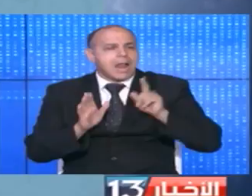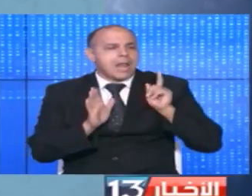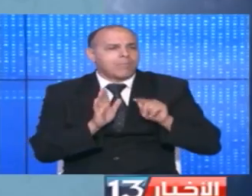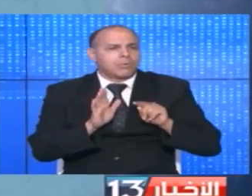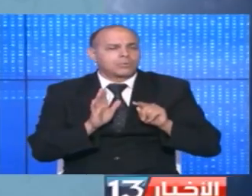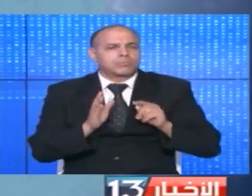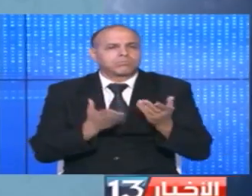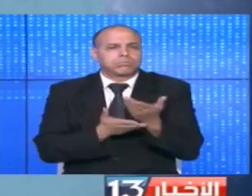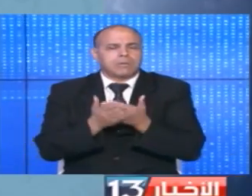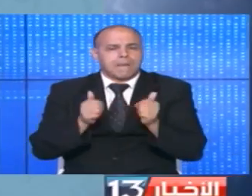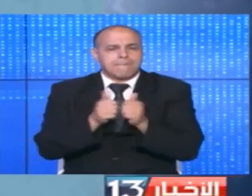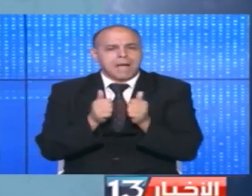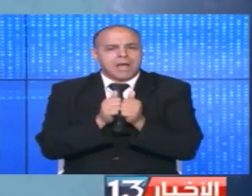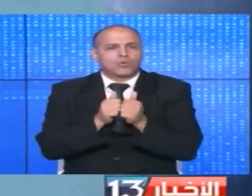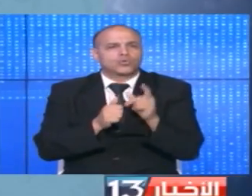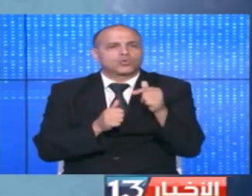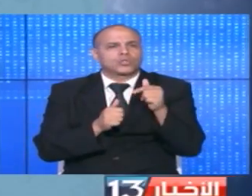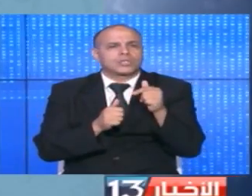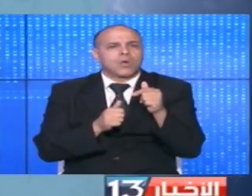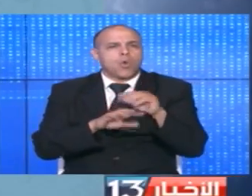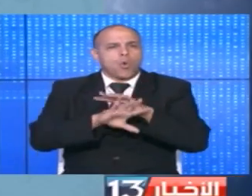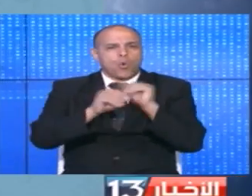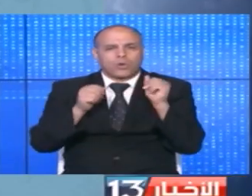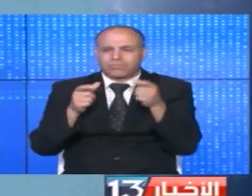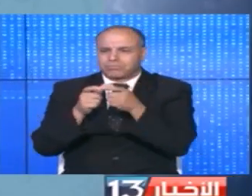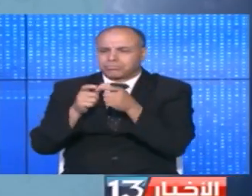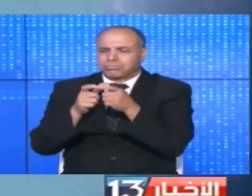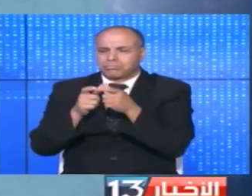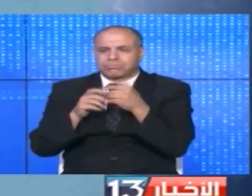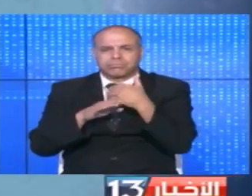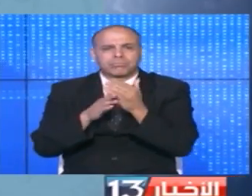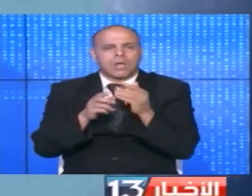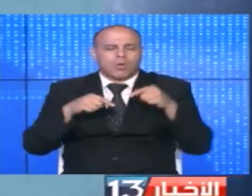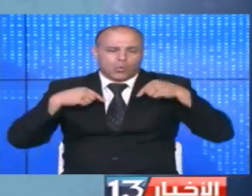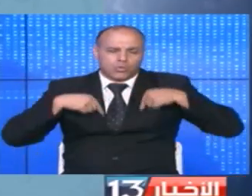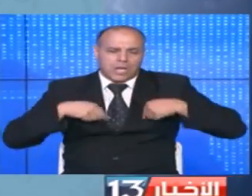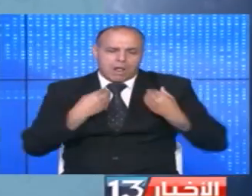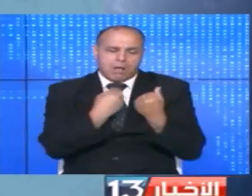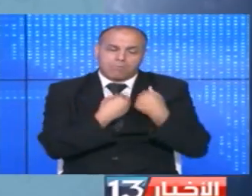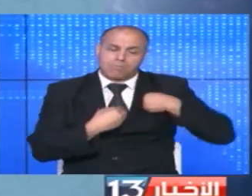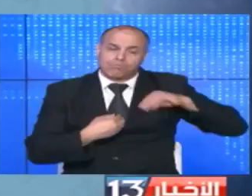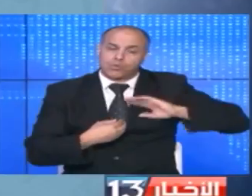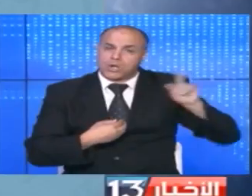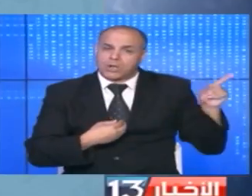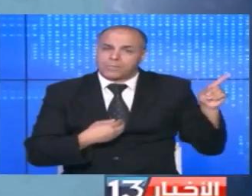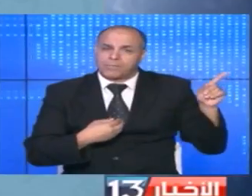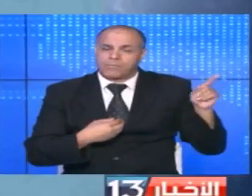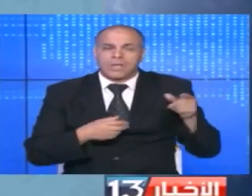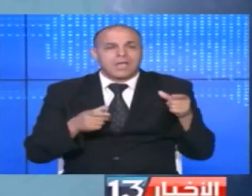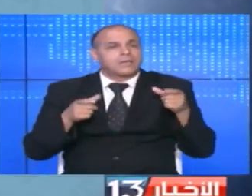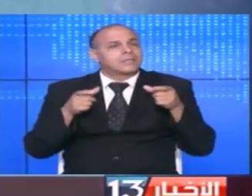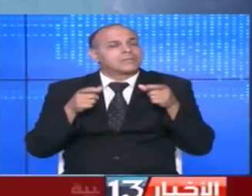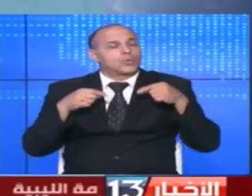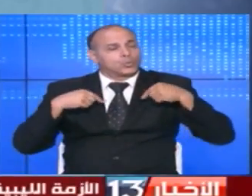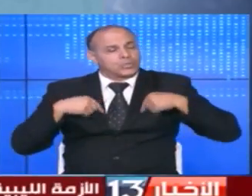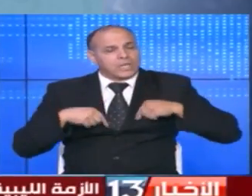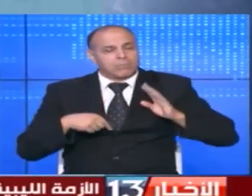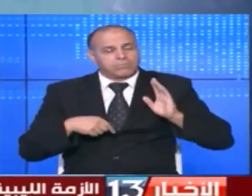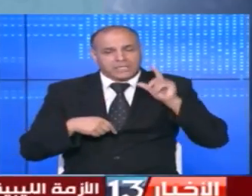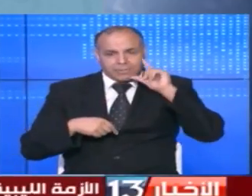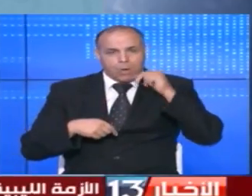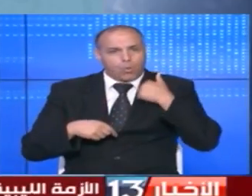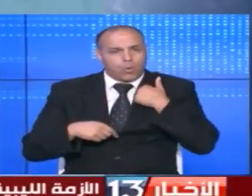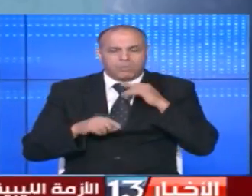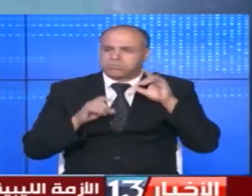وقف التعامل فورا للتعامل مع كافه المؤسسات الموازيه ل حكومه الوفاق وكانت ا حكومه الوفاق الليبيه قد نفت